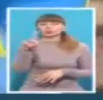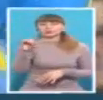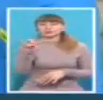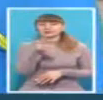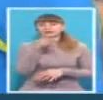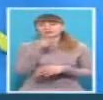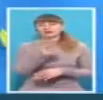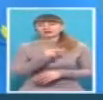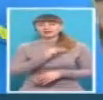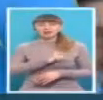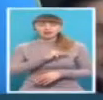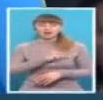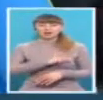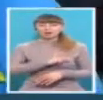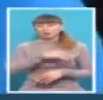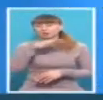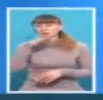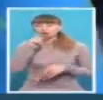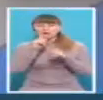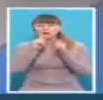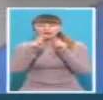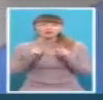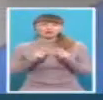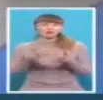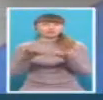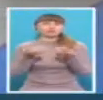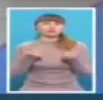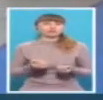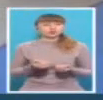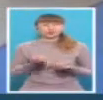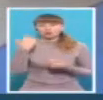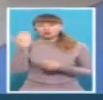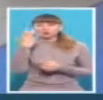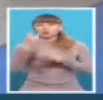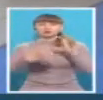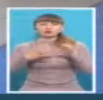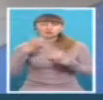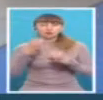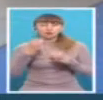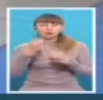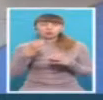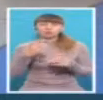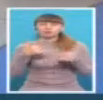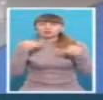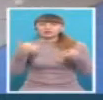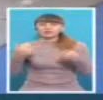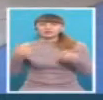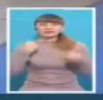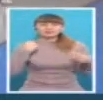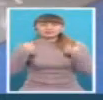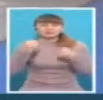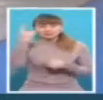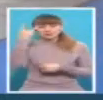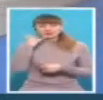елеулі жетістіктермен көзге түсуде. Денис Қазақстан Республикасының еңбегі сіңген спорт шебері. Ел біріншіліктерінің бірнеше дүркін